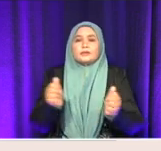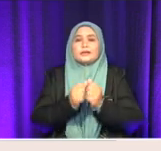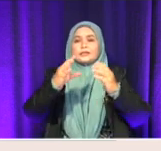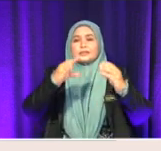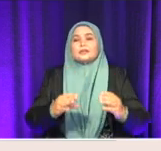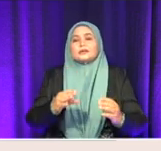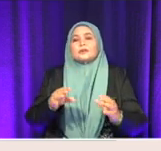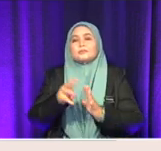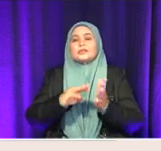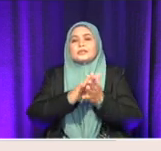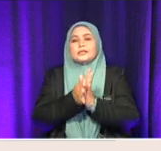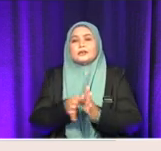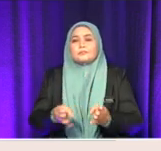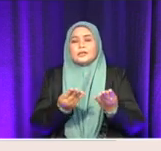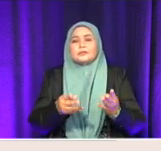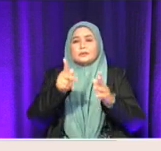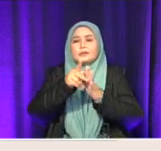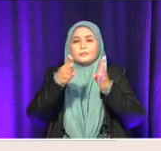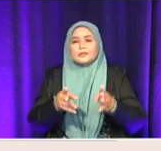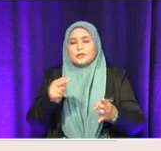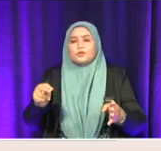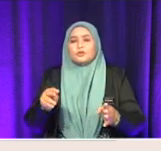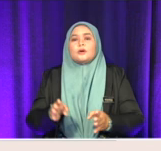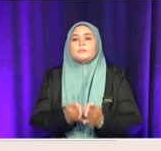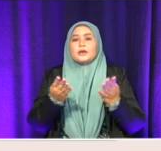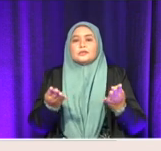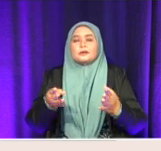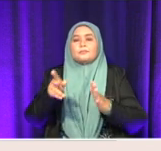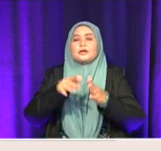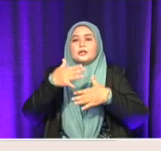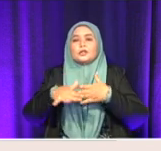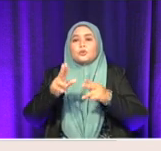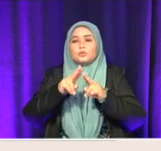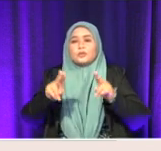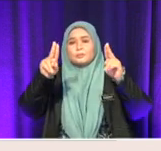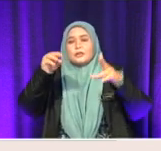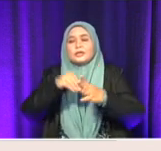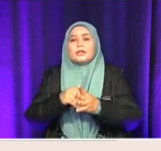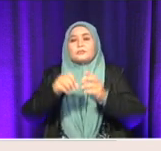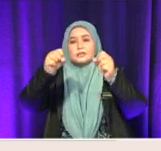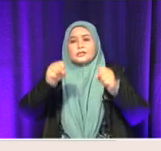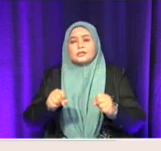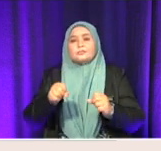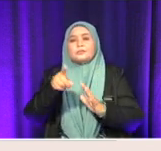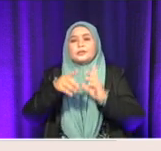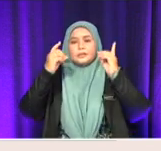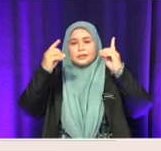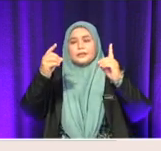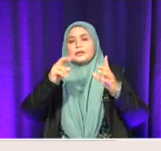menjadikan bahasa kebangsaan itu bahasa pengantar utama dalam sistem pendidikan